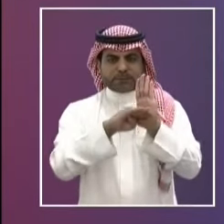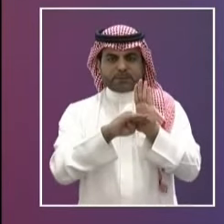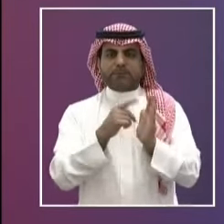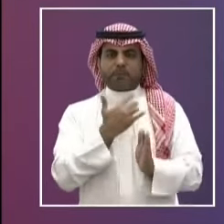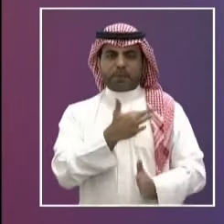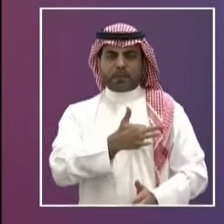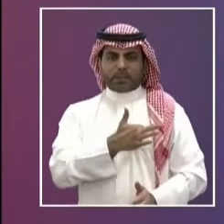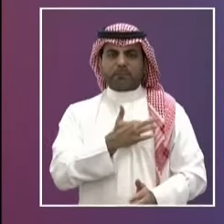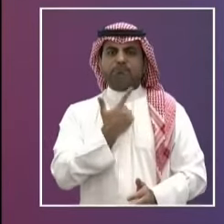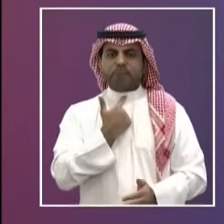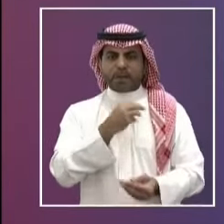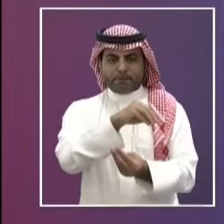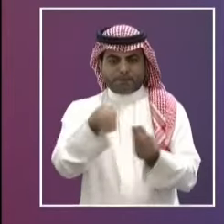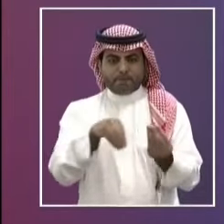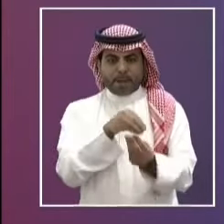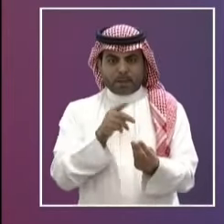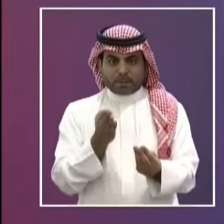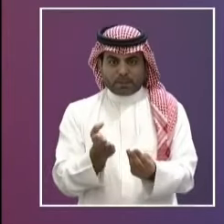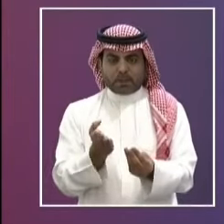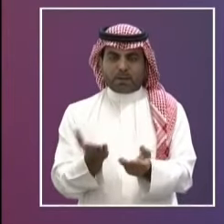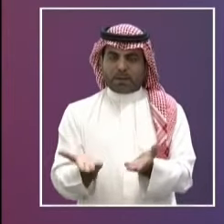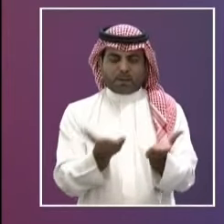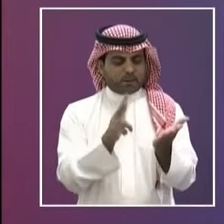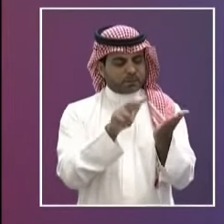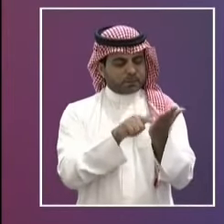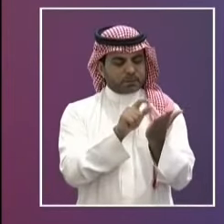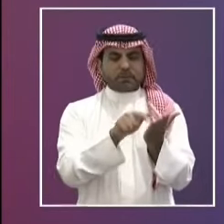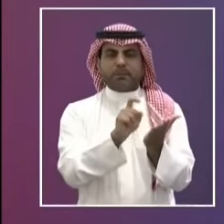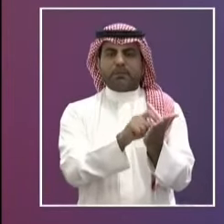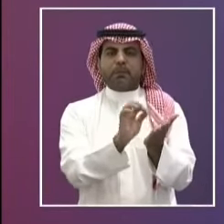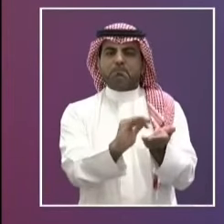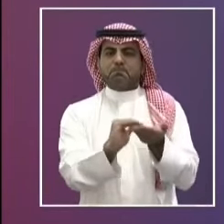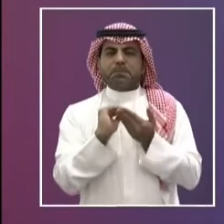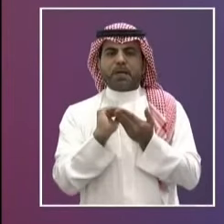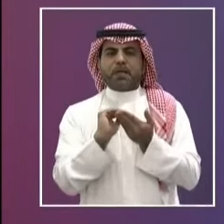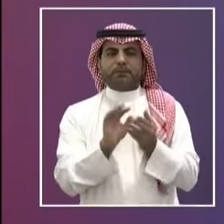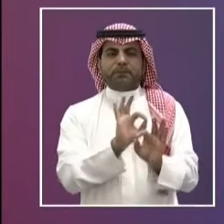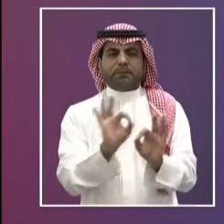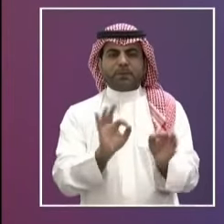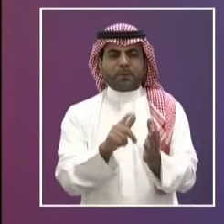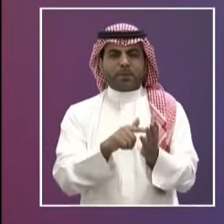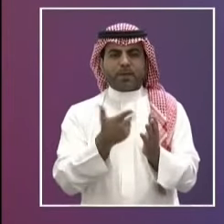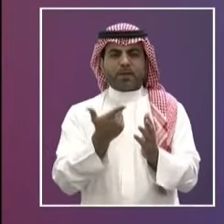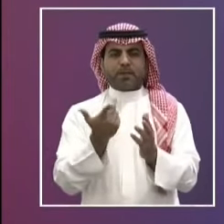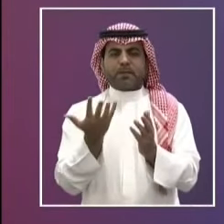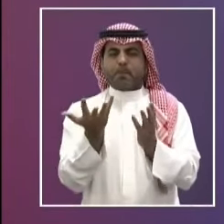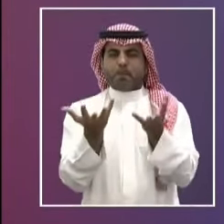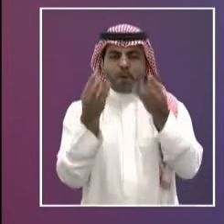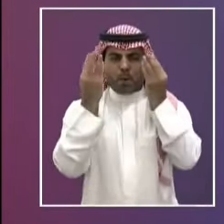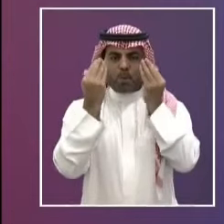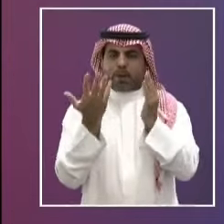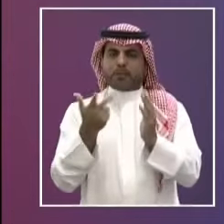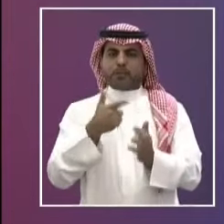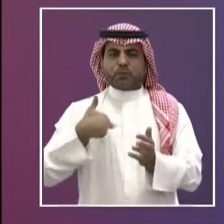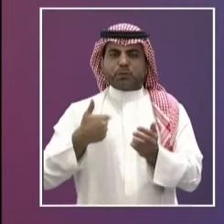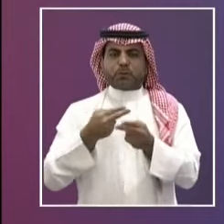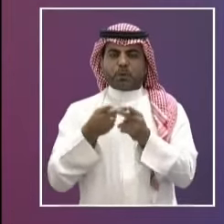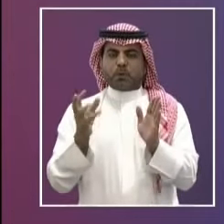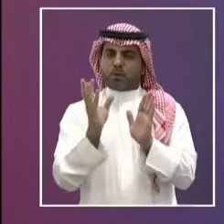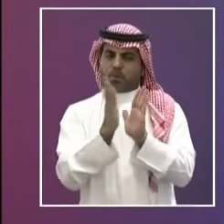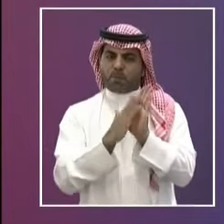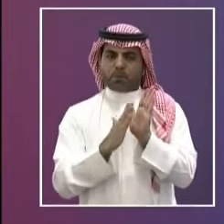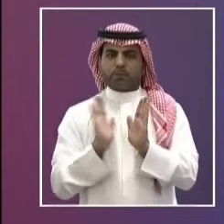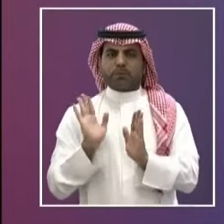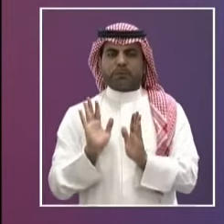للراغب في أداء العمرة إنه هو يحصل على التصريح، وأيضا بتسهل البيانات الموجودة بتسهل